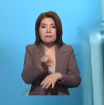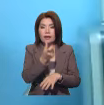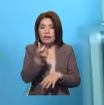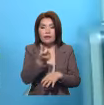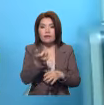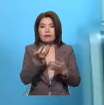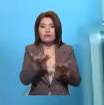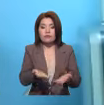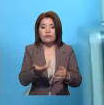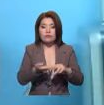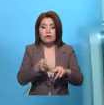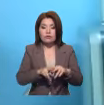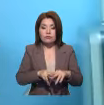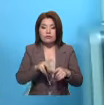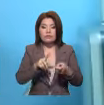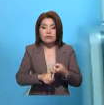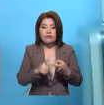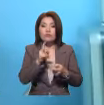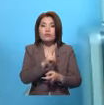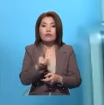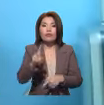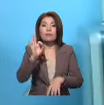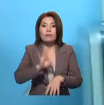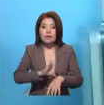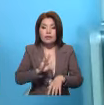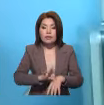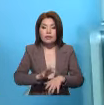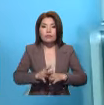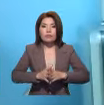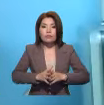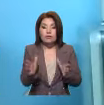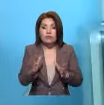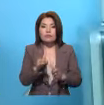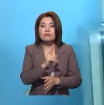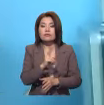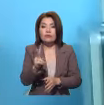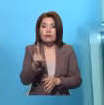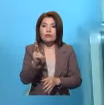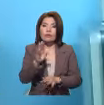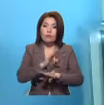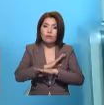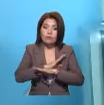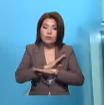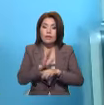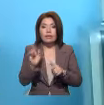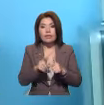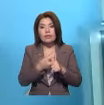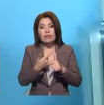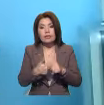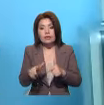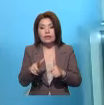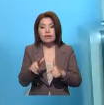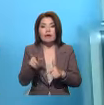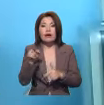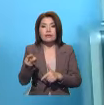қарамастан. Соған байланысты біздің науқастардың көпшілігі не өлім, оларды күтіп отыр, немесе